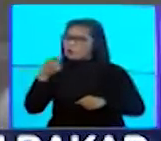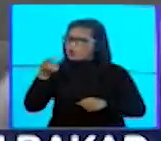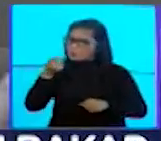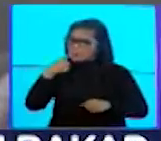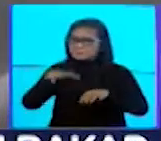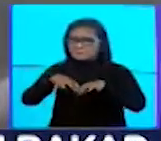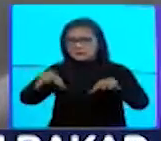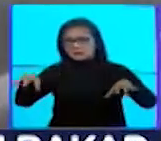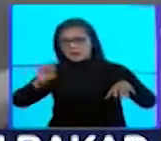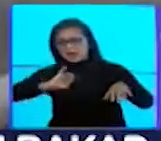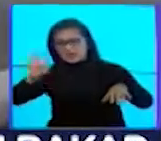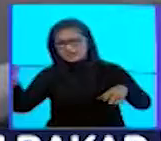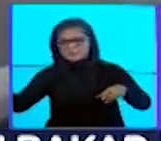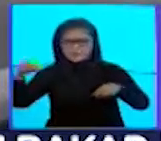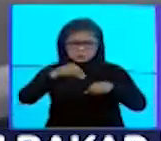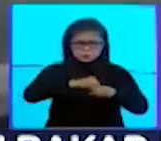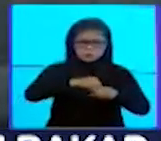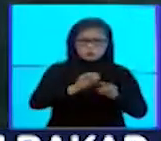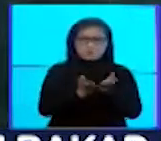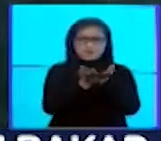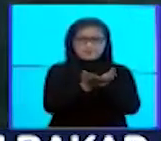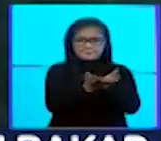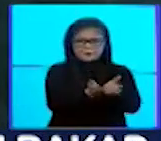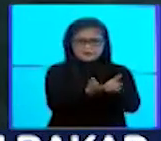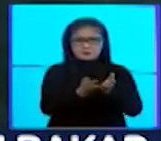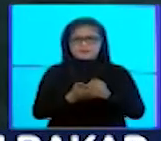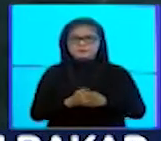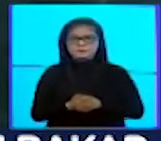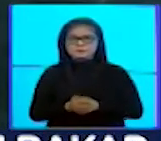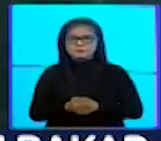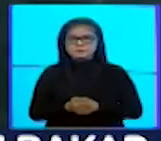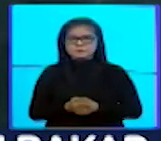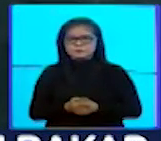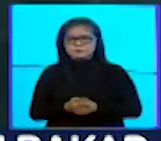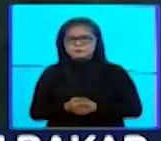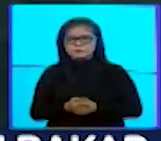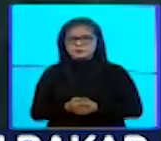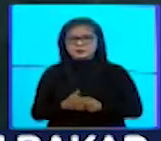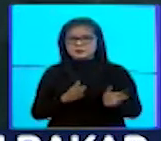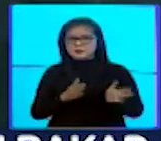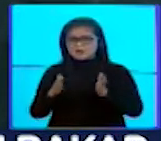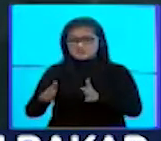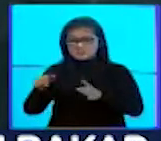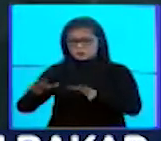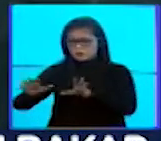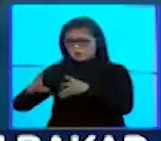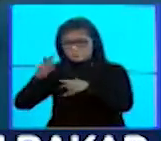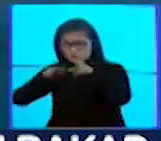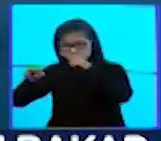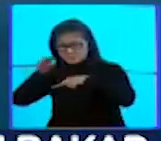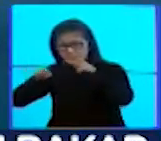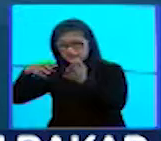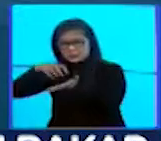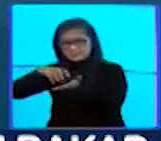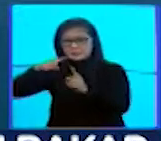yang dimasukkan ke dalam KRI Dr. Suharto 990. Sementara itu, tim pencari gabungan di posko Celukan Bawang